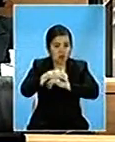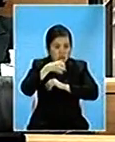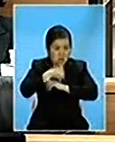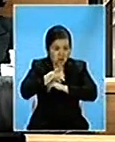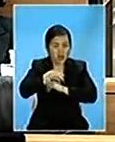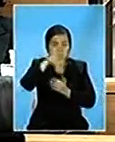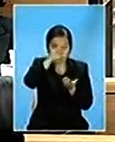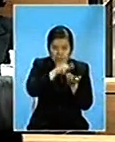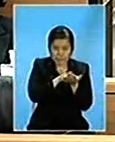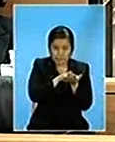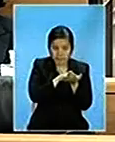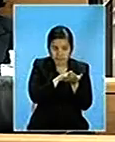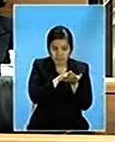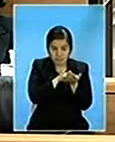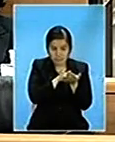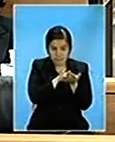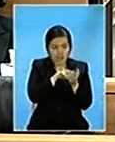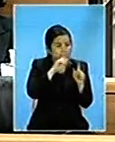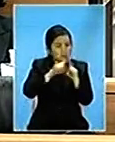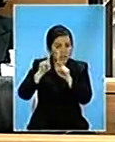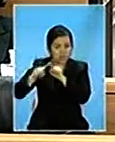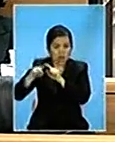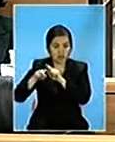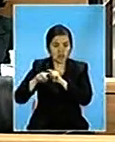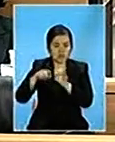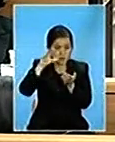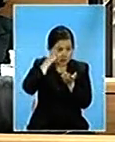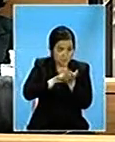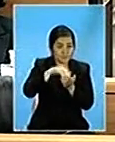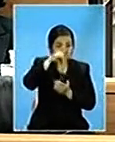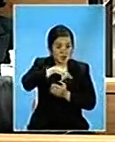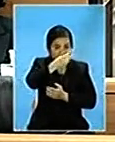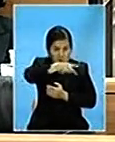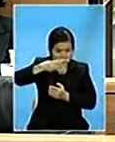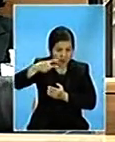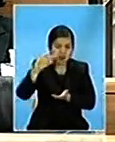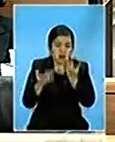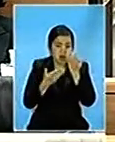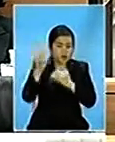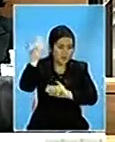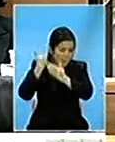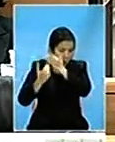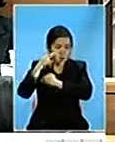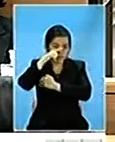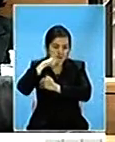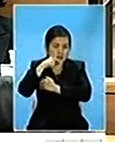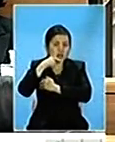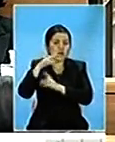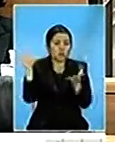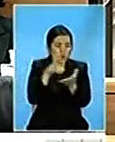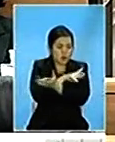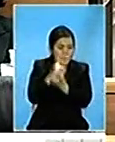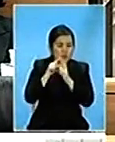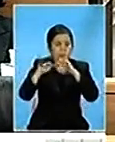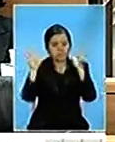จุสิ่งต่างๆที่เป็นความเข้มข้นของเรื่องความเป็นไทยไม่ว่าจะเป็นเรื่องประวัติศาสตร์ชาติไทยวัฒนธรรม